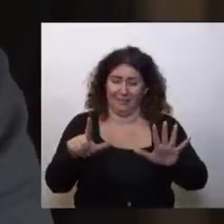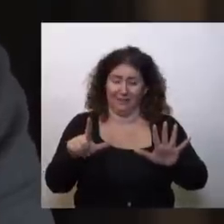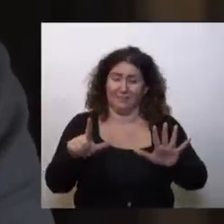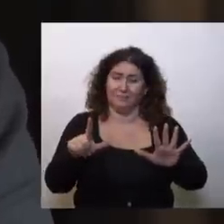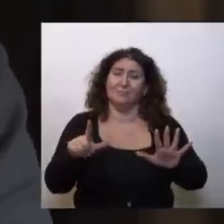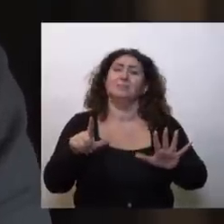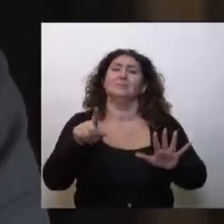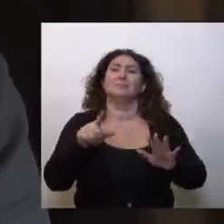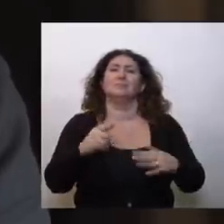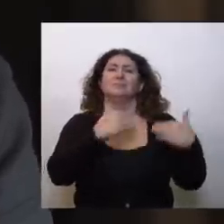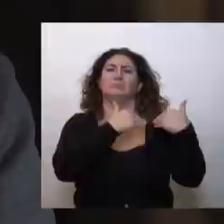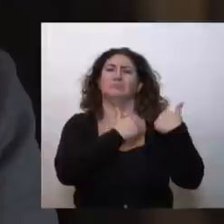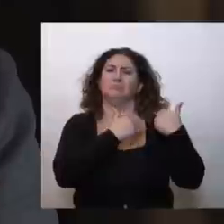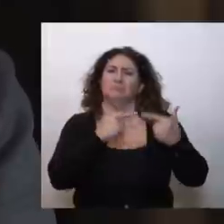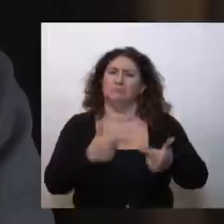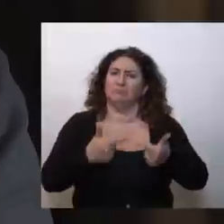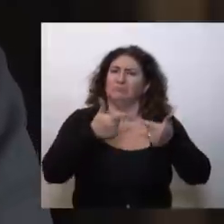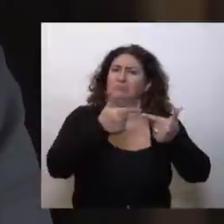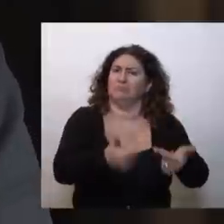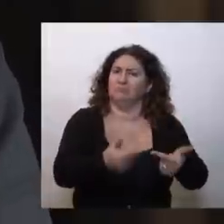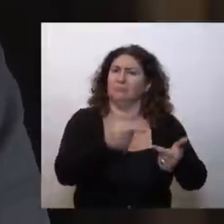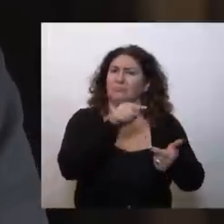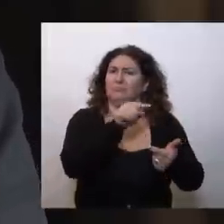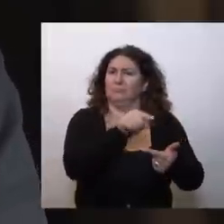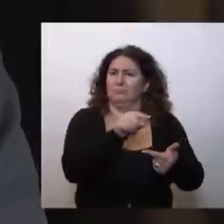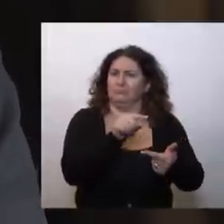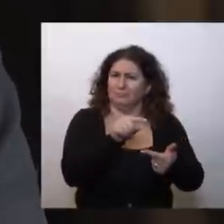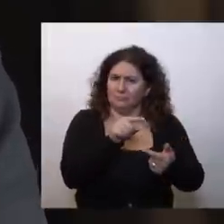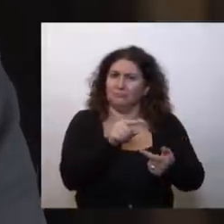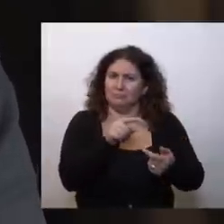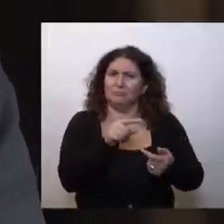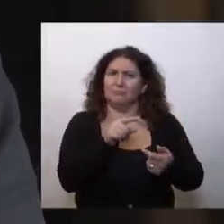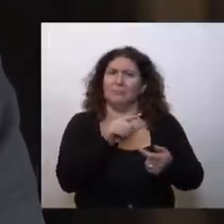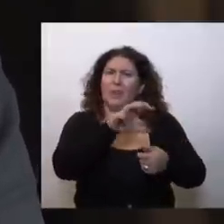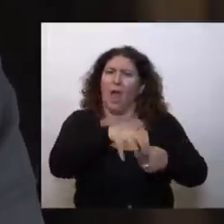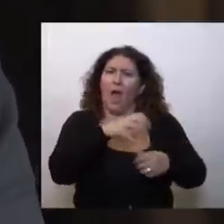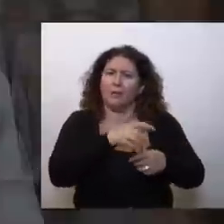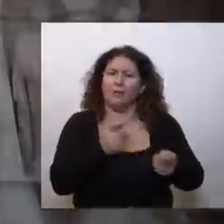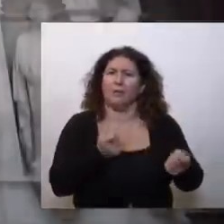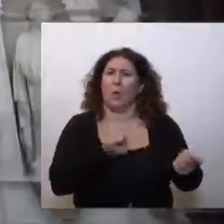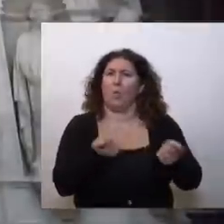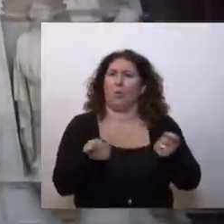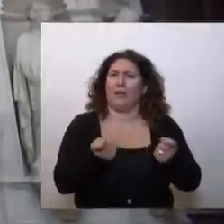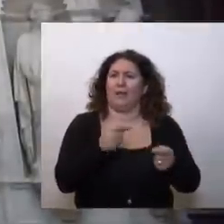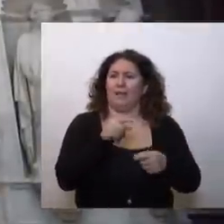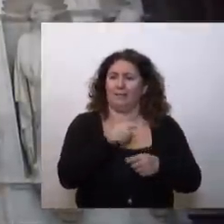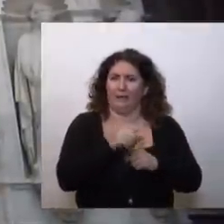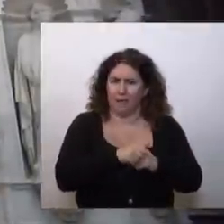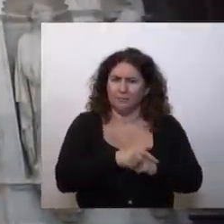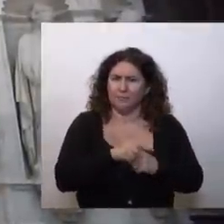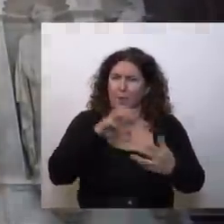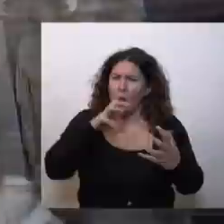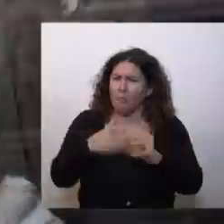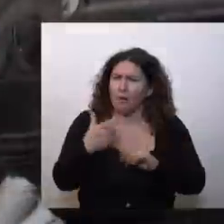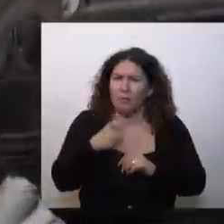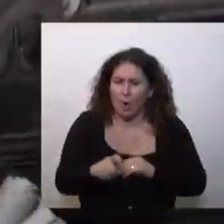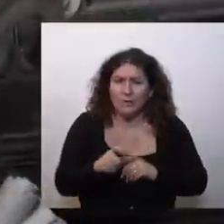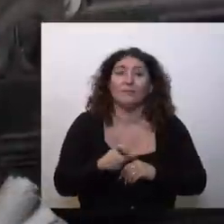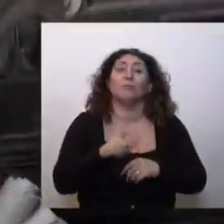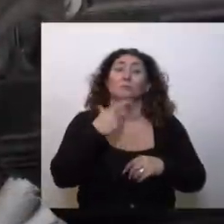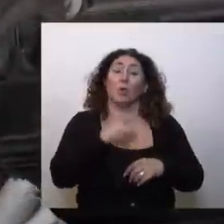nominato alla guida di questo cantiere. Cantiere complicato perché? Ma intanto perché i Savoia